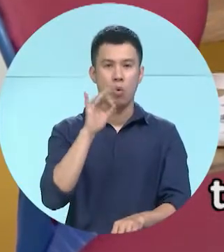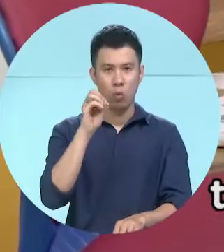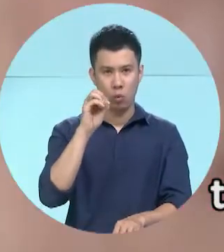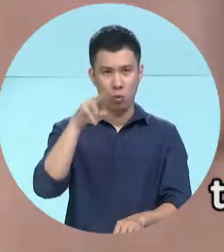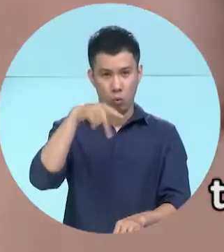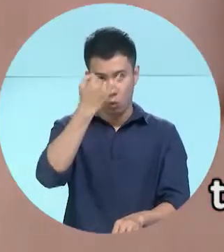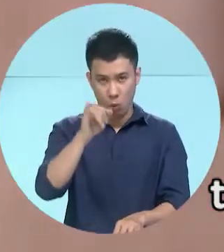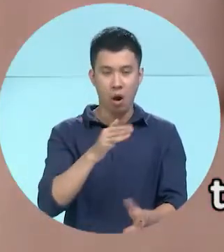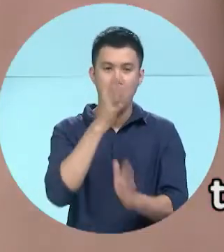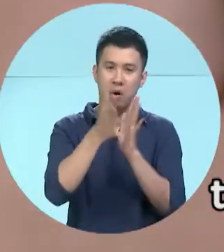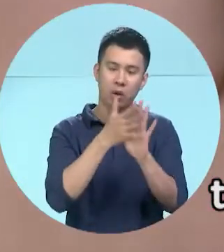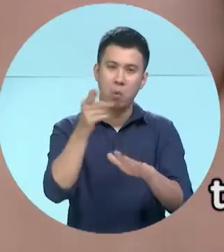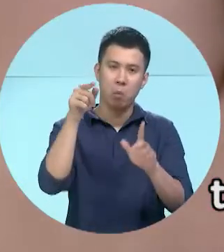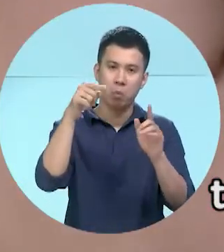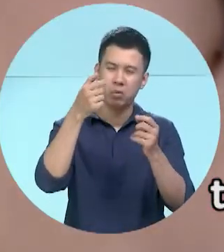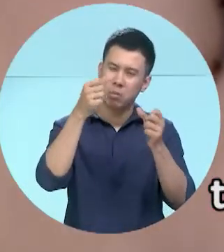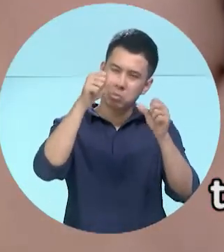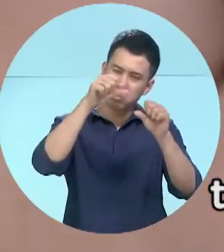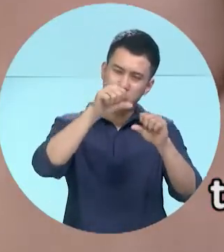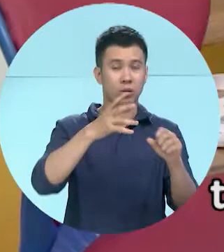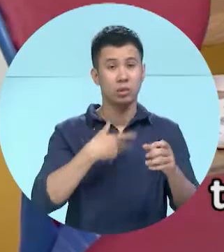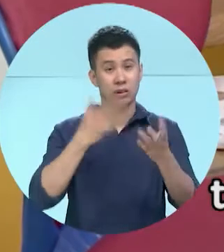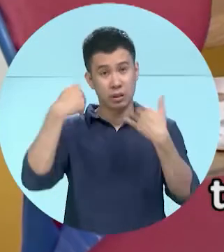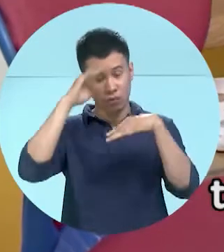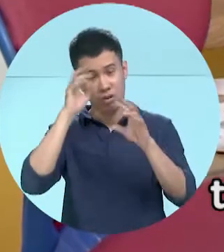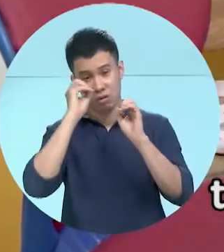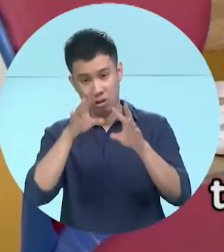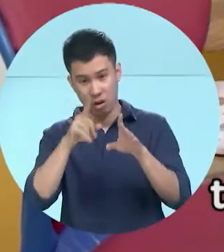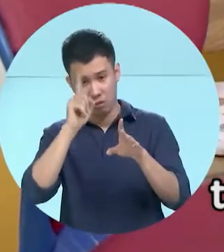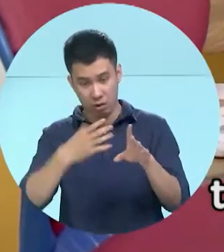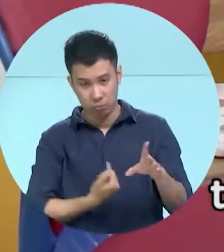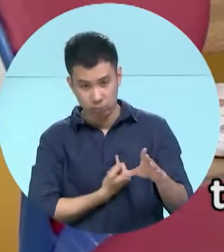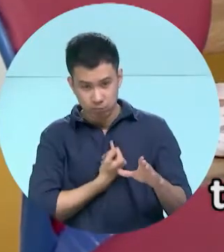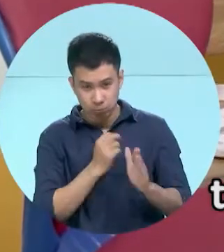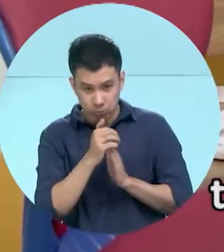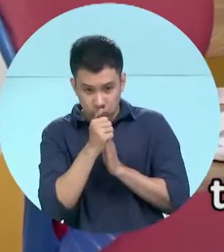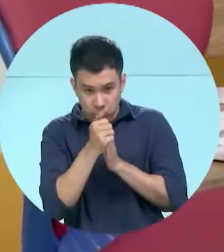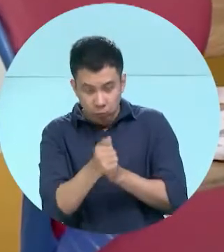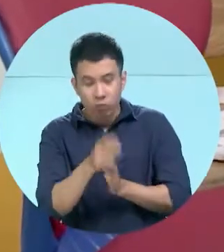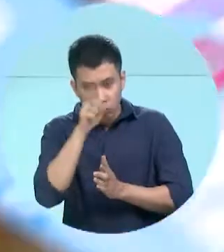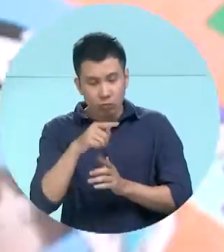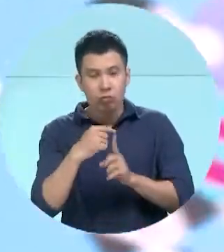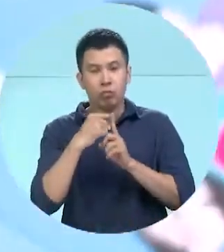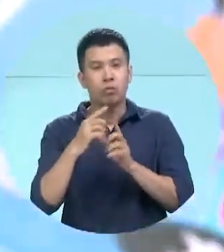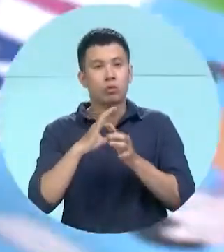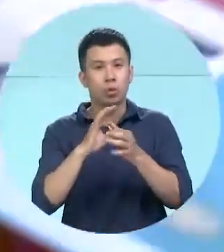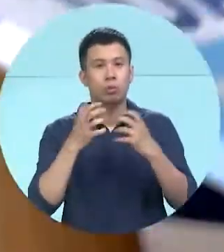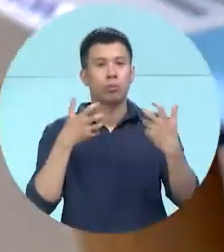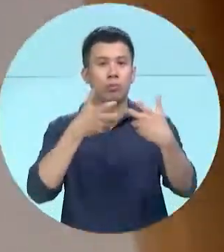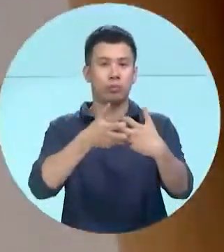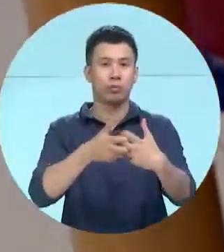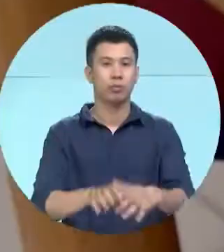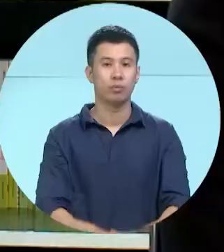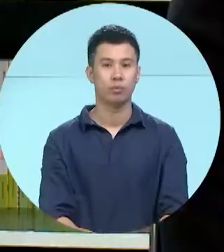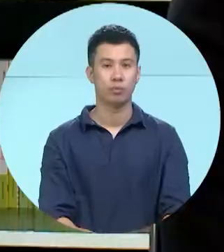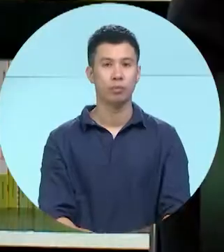chế. Chính vì thế mà đòi hỏi ở người hướng dẫn sự kiên nhẫn và quan sát để tìm ra cách kết nối với Hoàng. Rất là thích học những